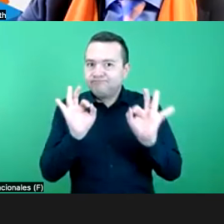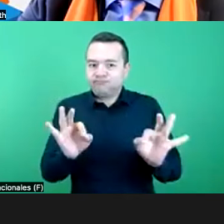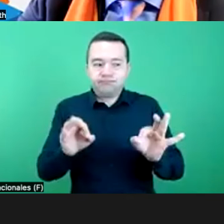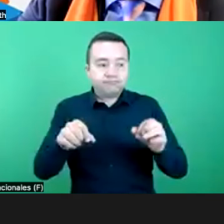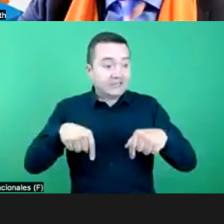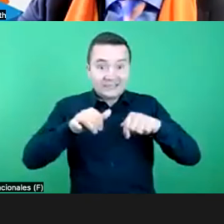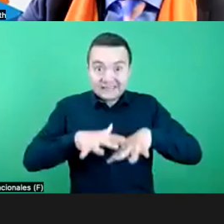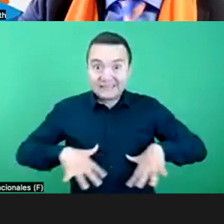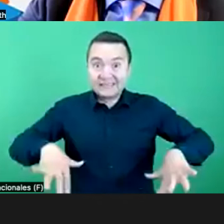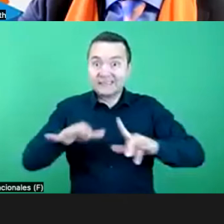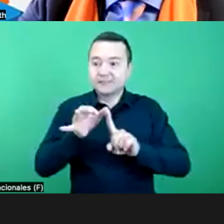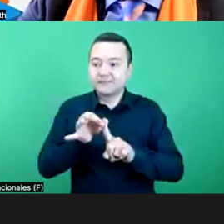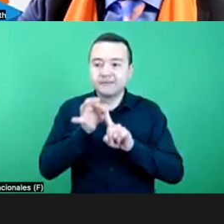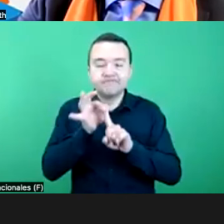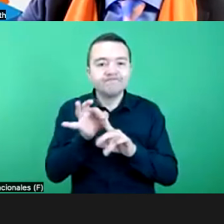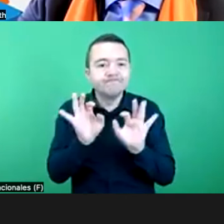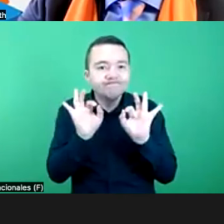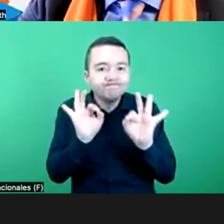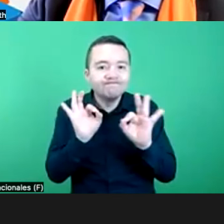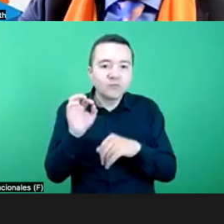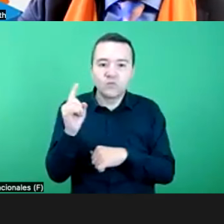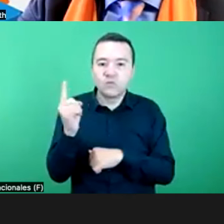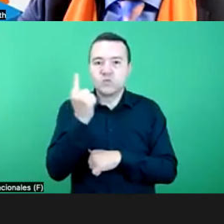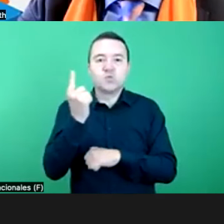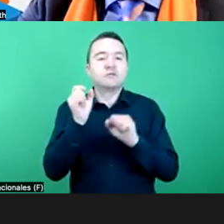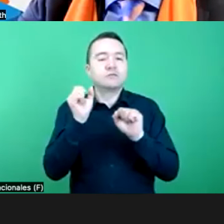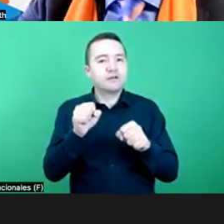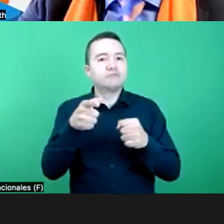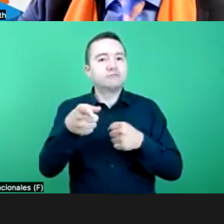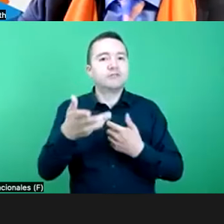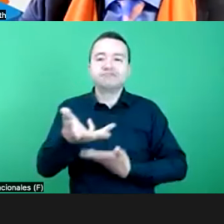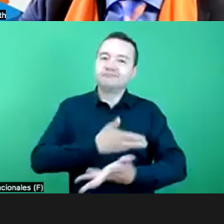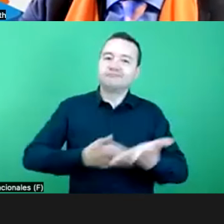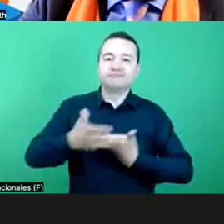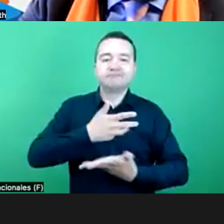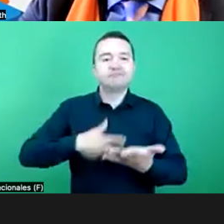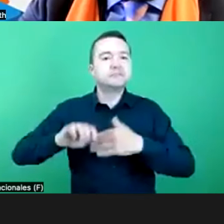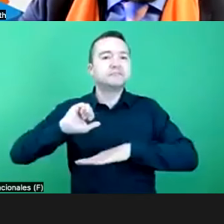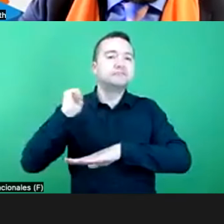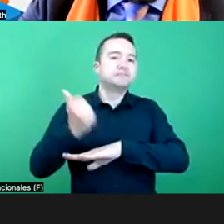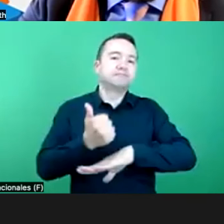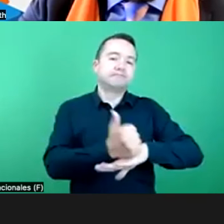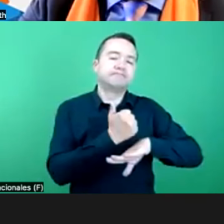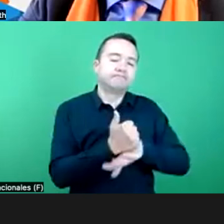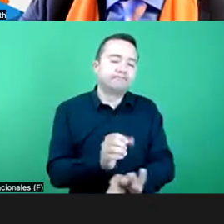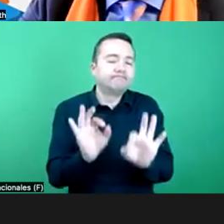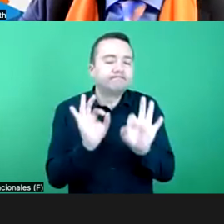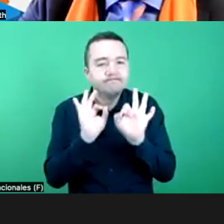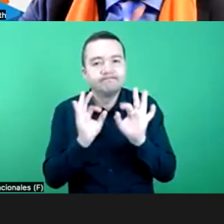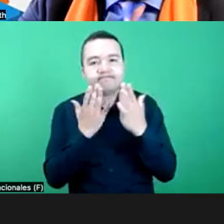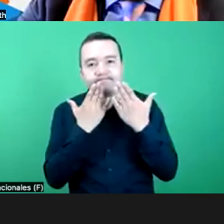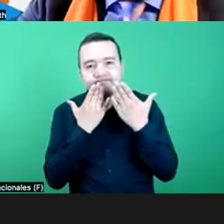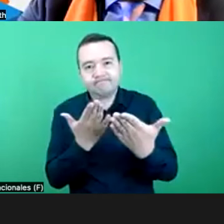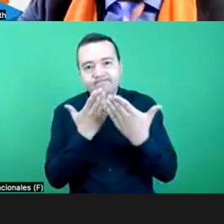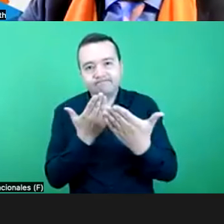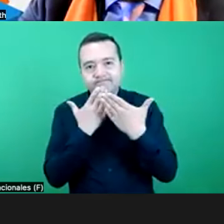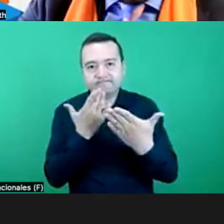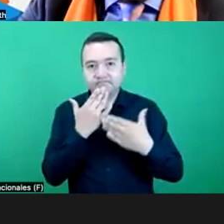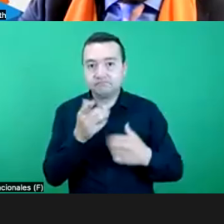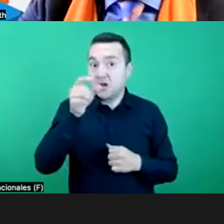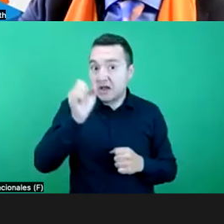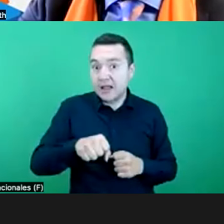ici d'un espace privilégié. Nous vous remercions d'être là. N'hésitez pas à partager tout cela avec